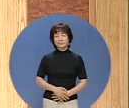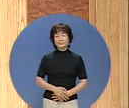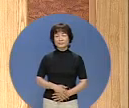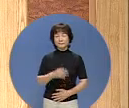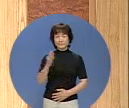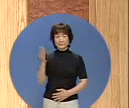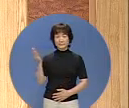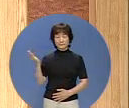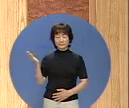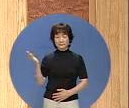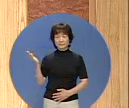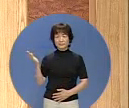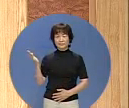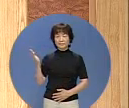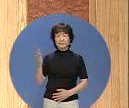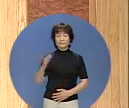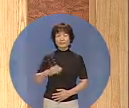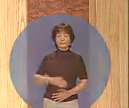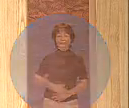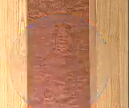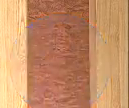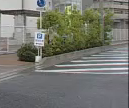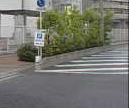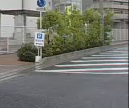では続いての話題です。